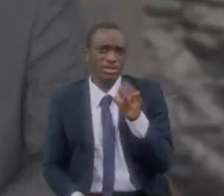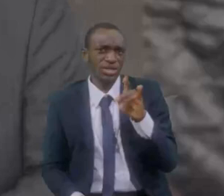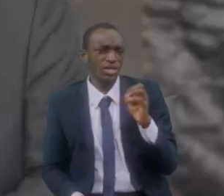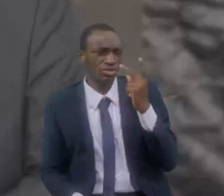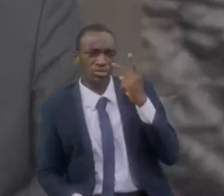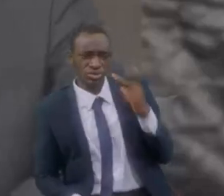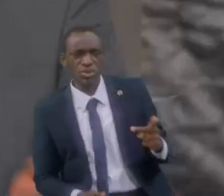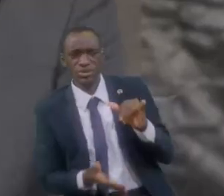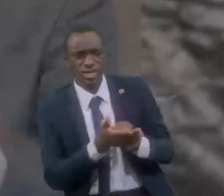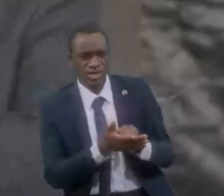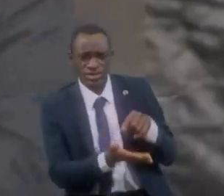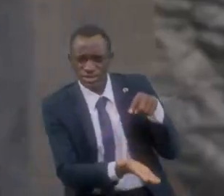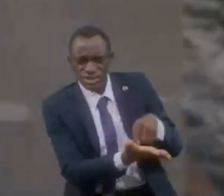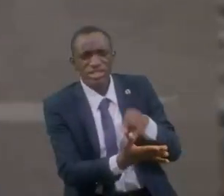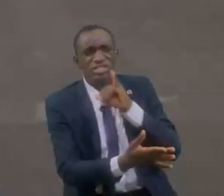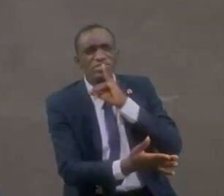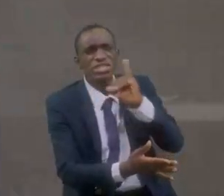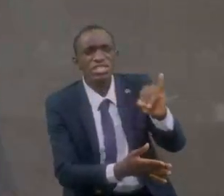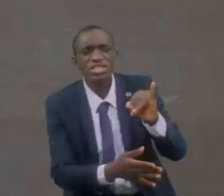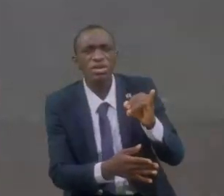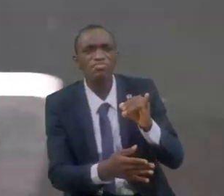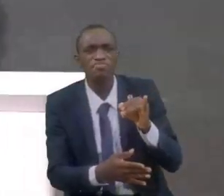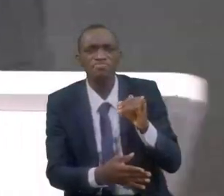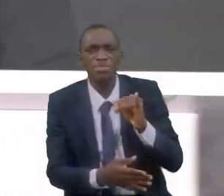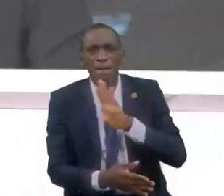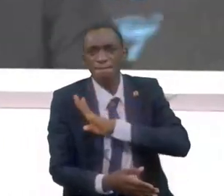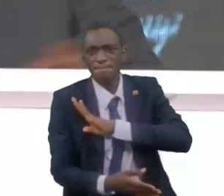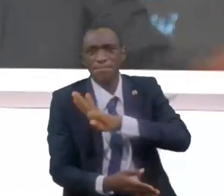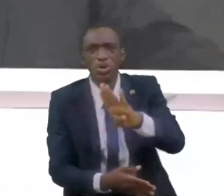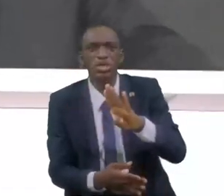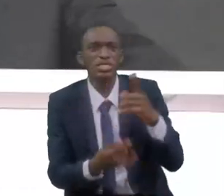serpent d'airain est un sacrilège d'airain.